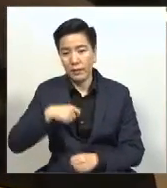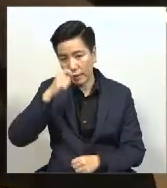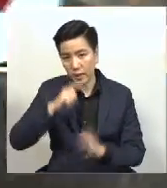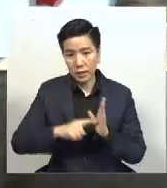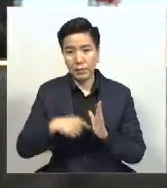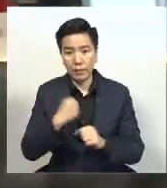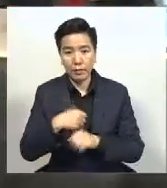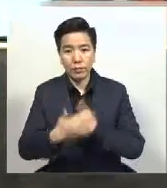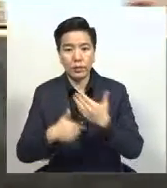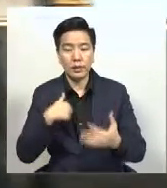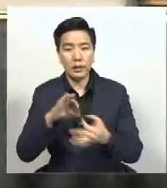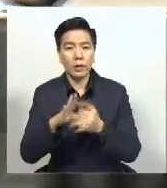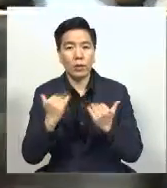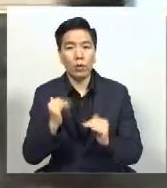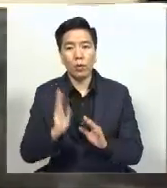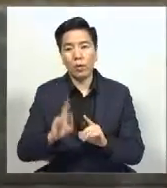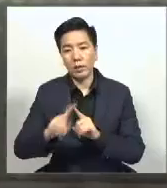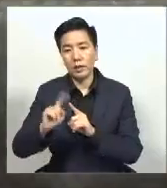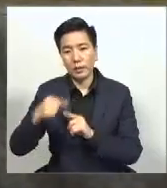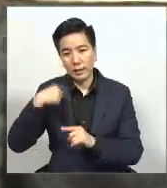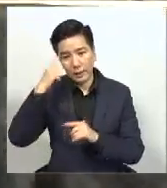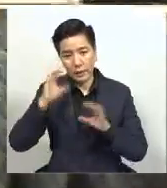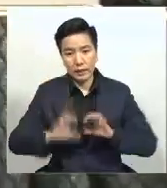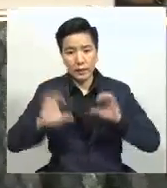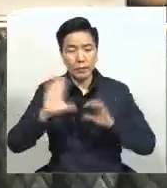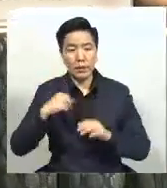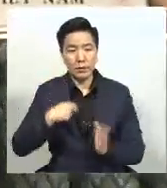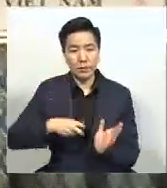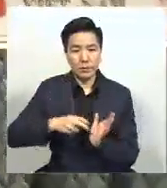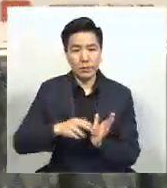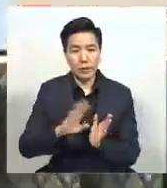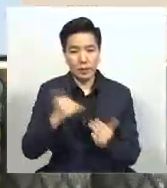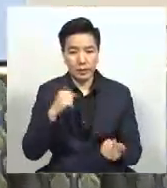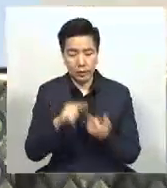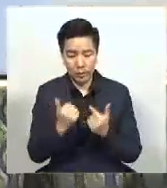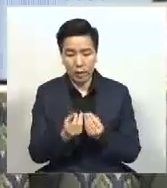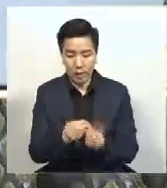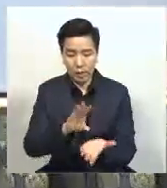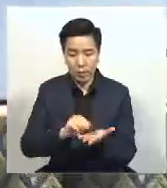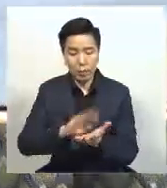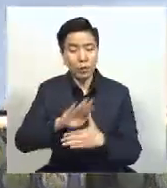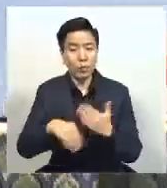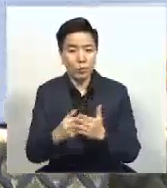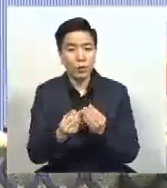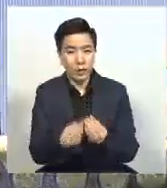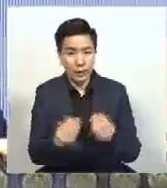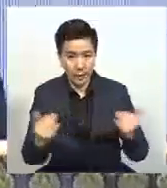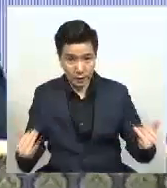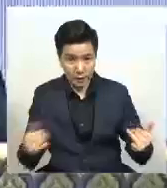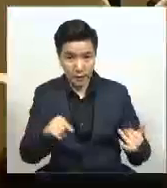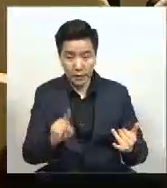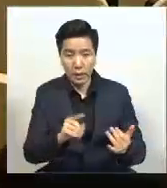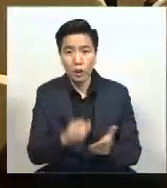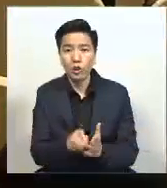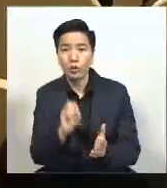ที่ผู้ประกอบการไม่จำเป็นจะต้องไปหน่วยงานของรัฐในการออกใบรับรองและให้ข้อมูลทั้งหมดนะคะจะ